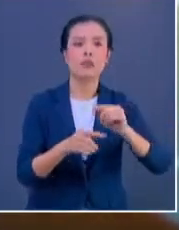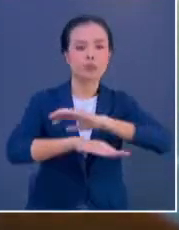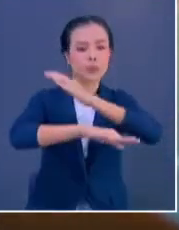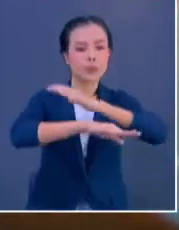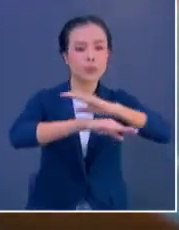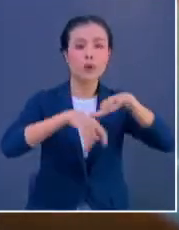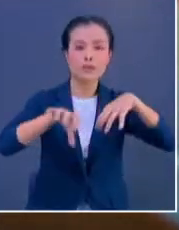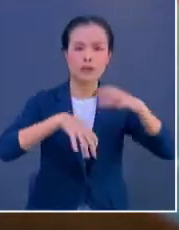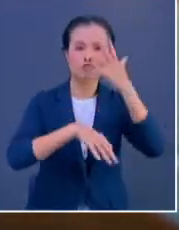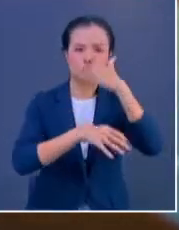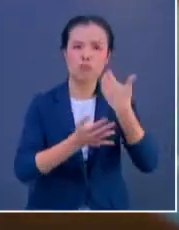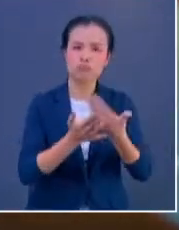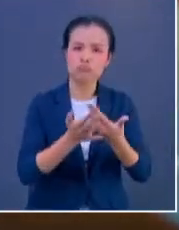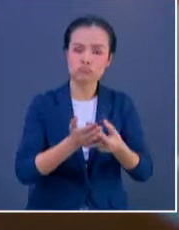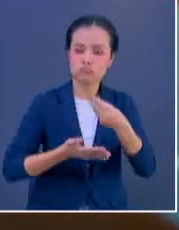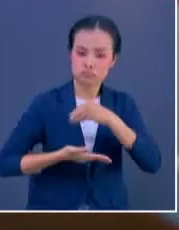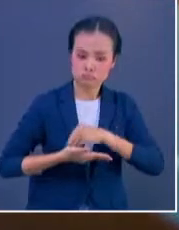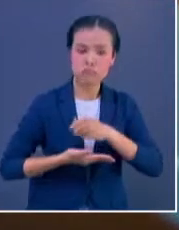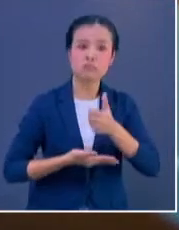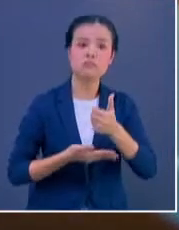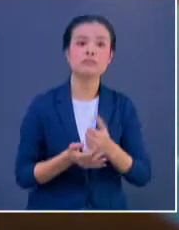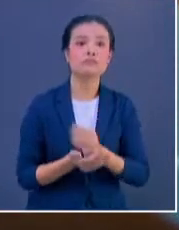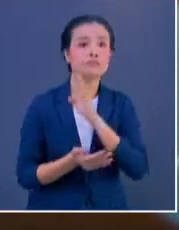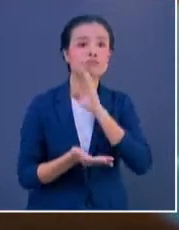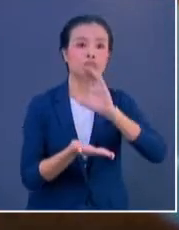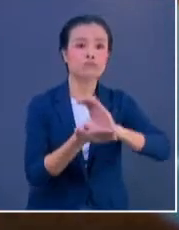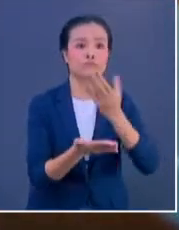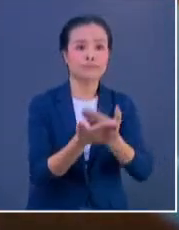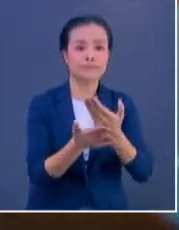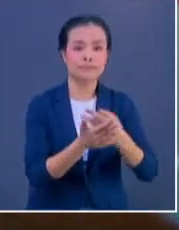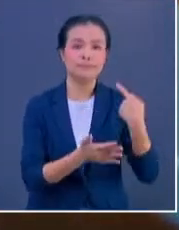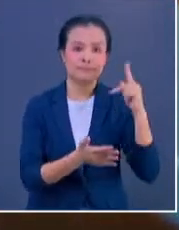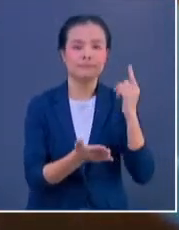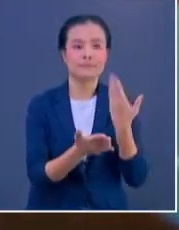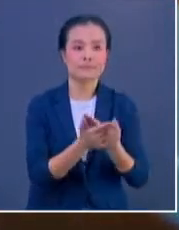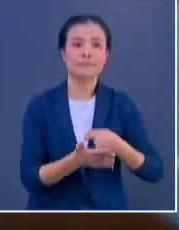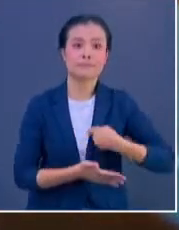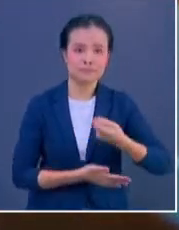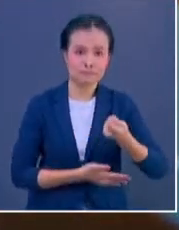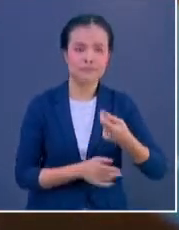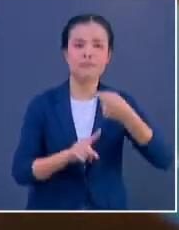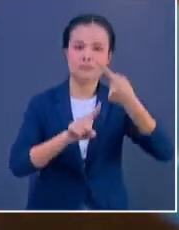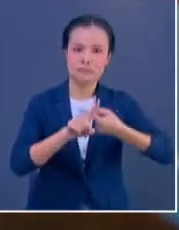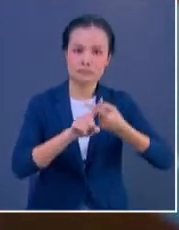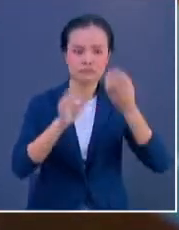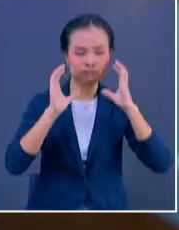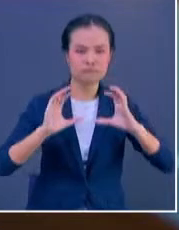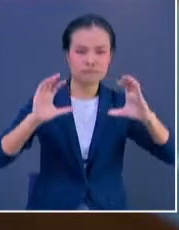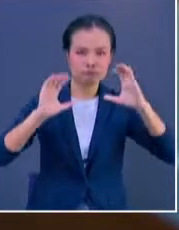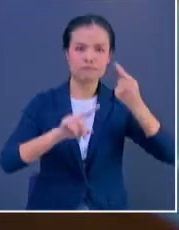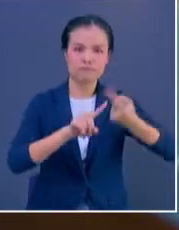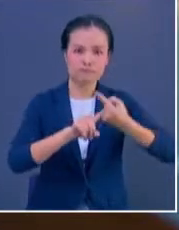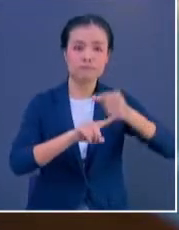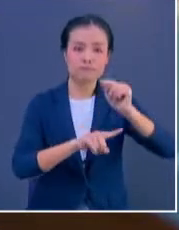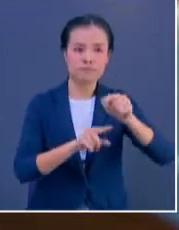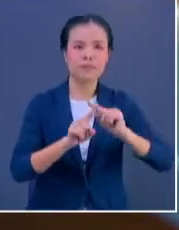เนี่ยไปยังเราได้เงินมาอีก คือถ้าสมมติว่านายทุนเนี่ยจะใช้ประโยชน์ตรงนี้ก็ต้องจ่ายเงินให้สมเหตุสมผลจ่ายเงินเข้ารัฐมาเช่าที่ดิน